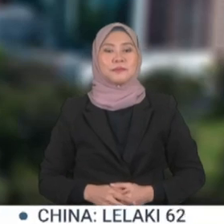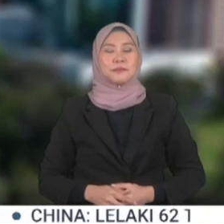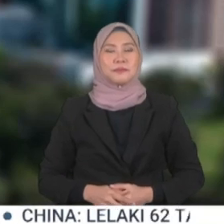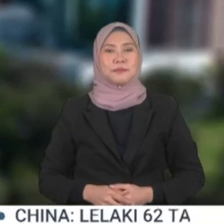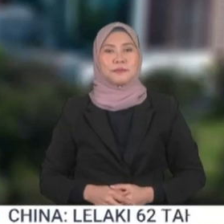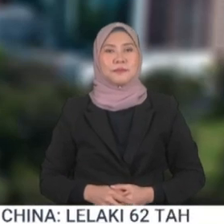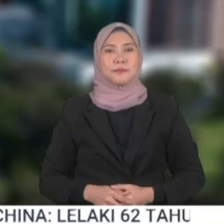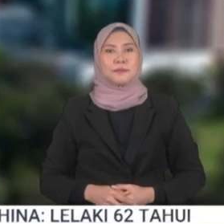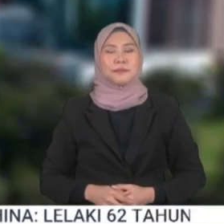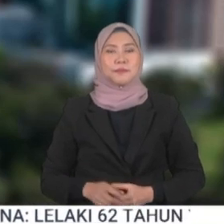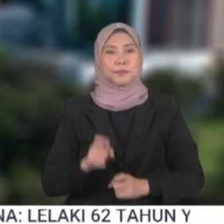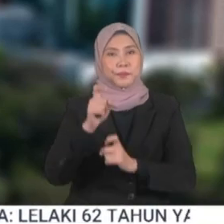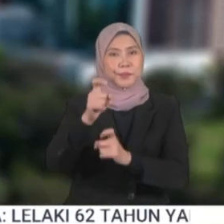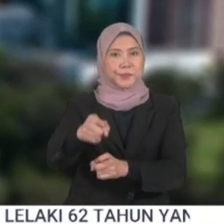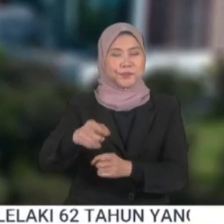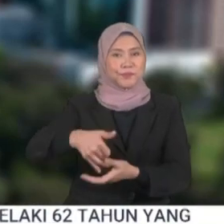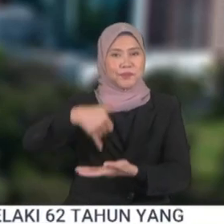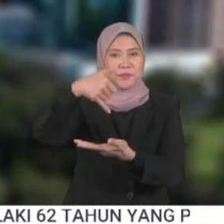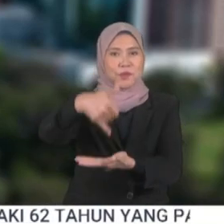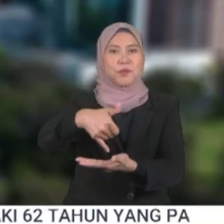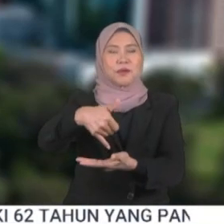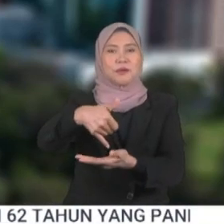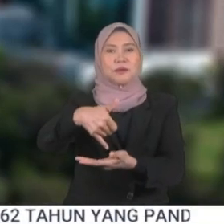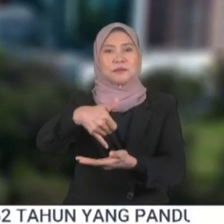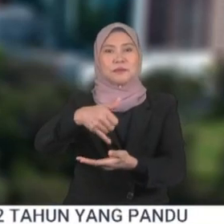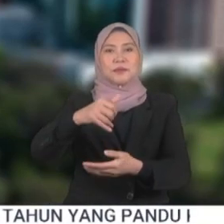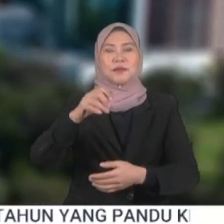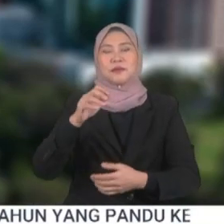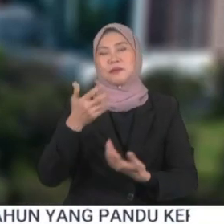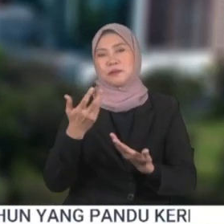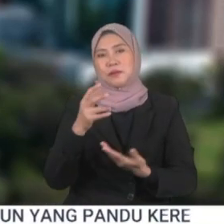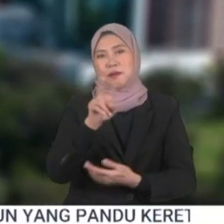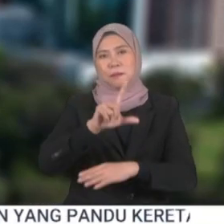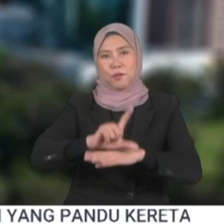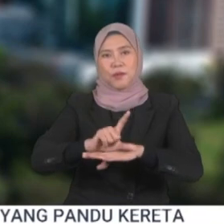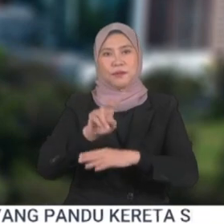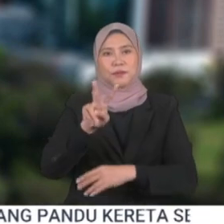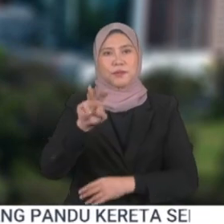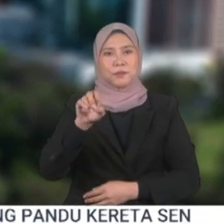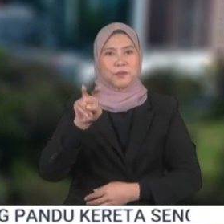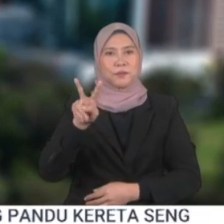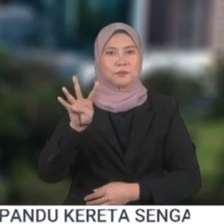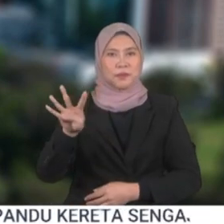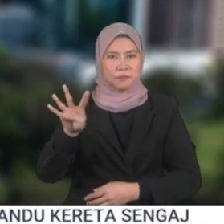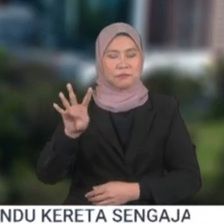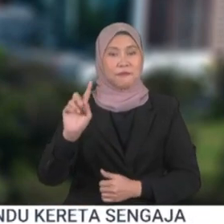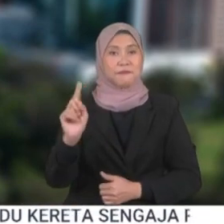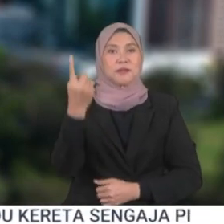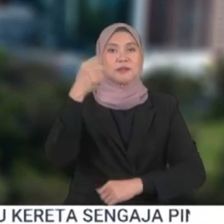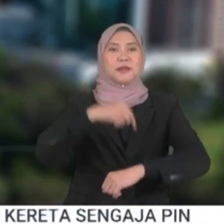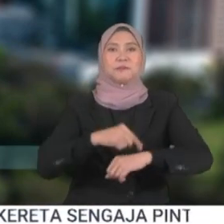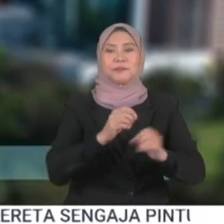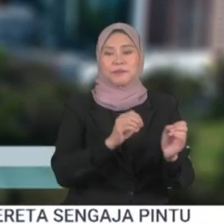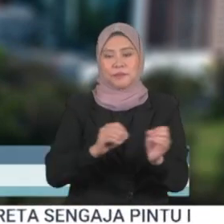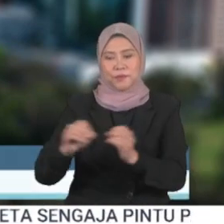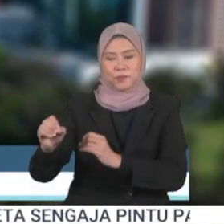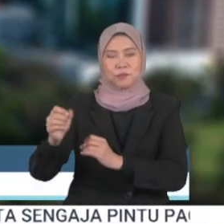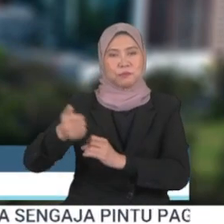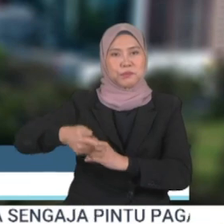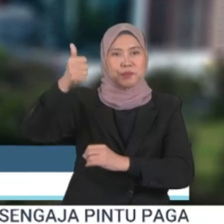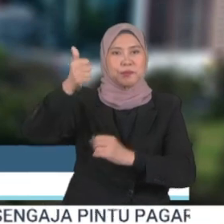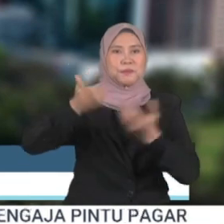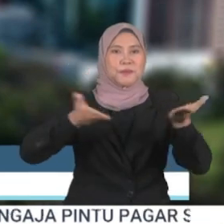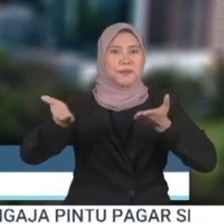benua Anugerah industri ibfc Labuan niia 2024 julung kali dianjurkan pihak berkuasa